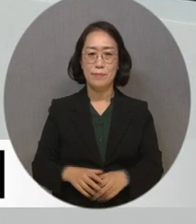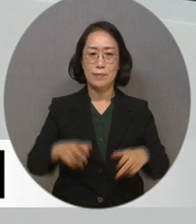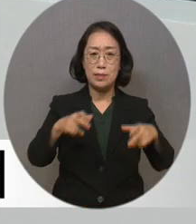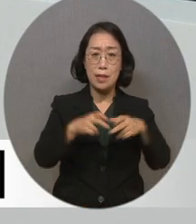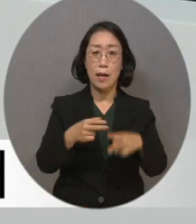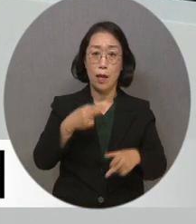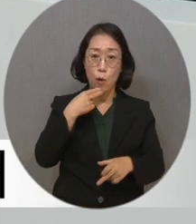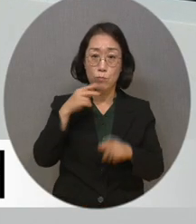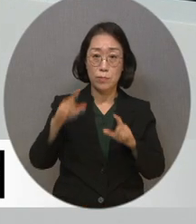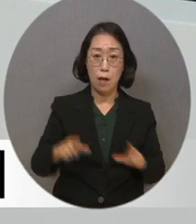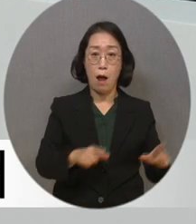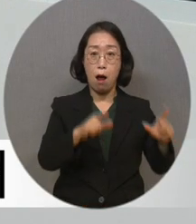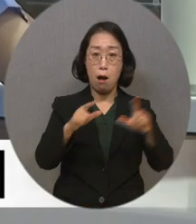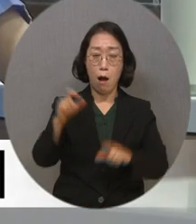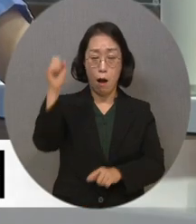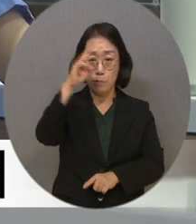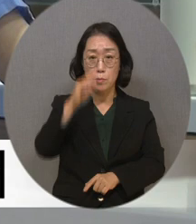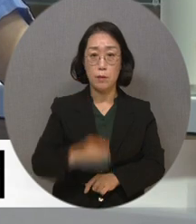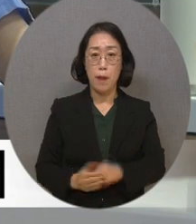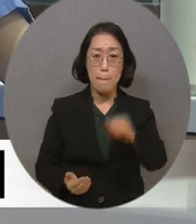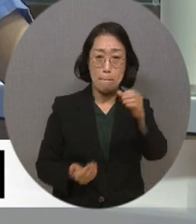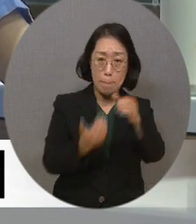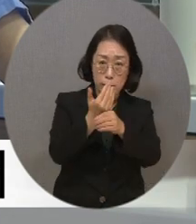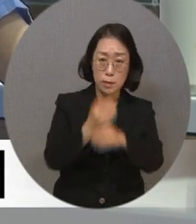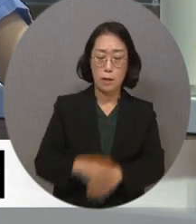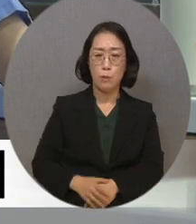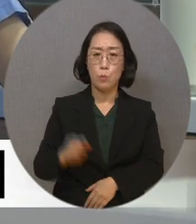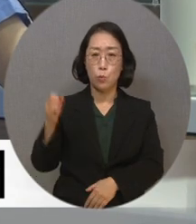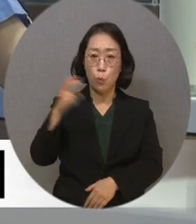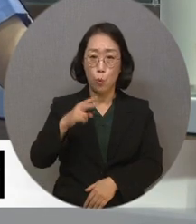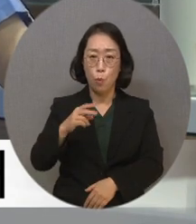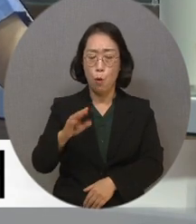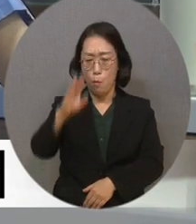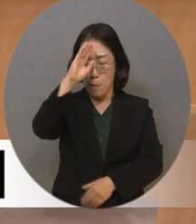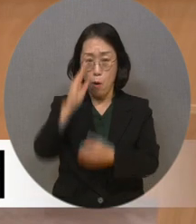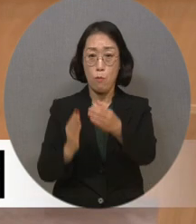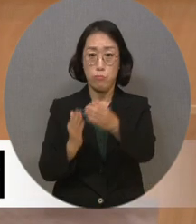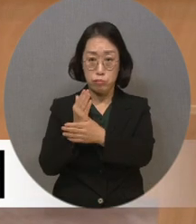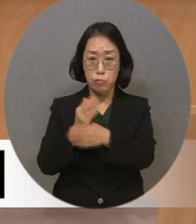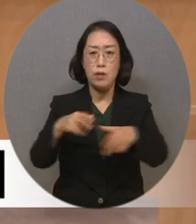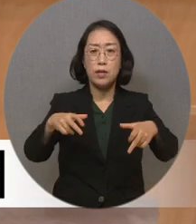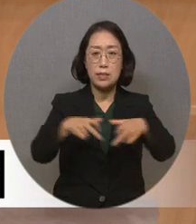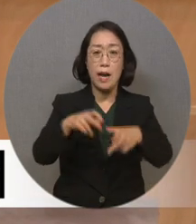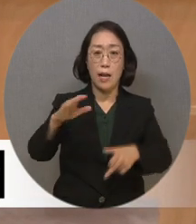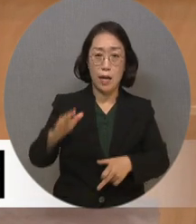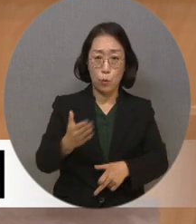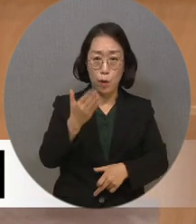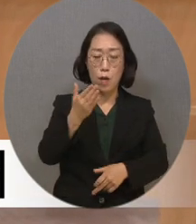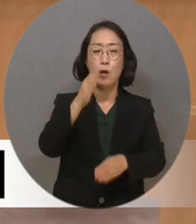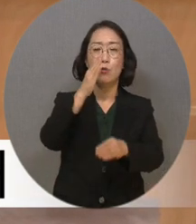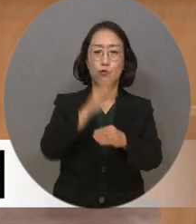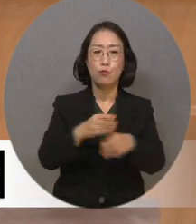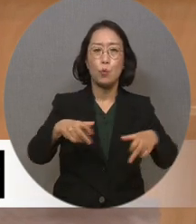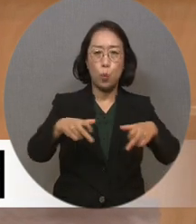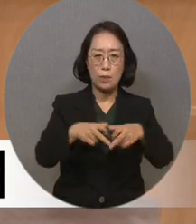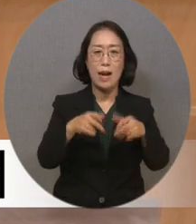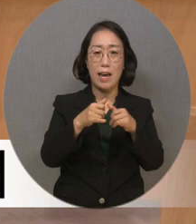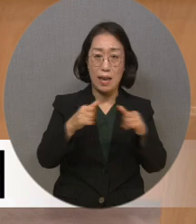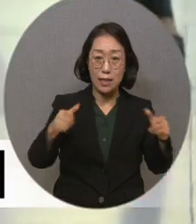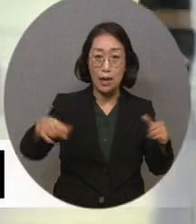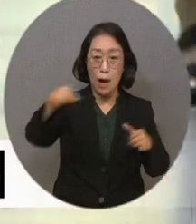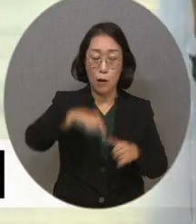비장애인으로 살아오다 예기치 못한 사고나 질병으로 한순간에 장애를 갖게 되는 중도장애인. 이